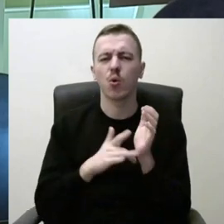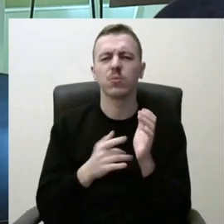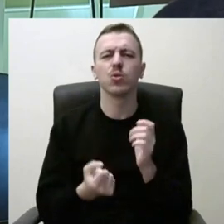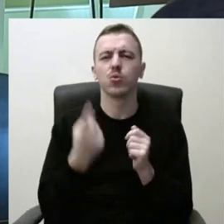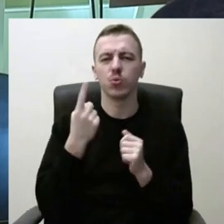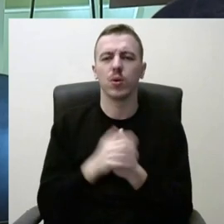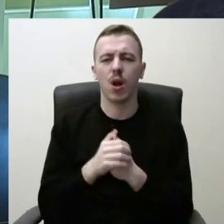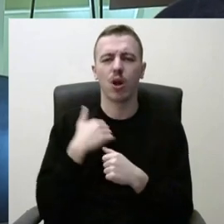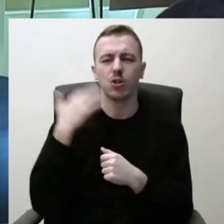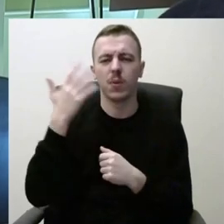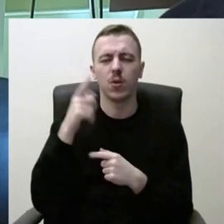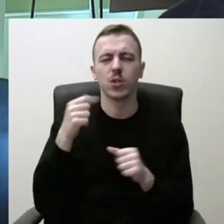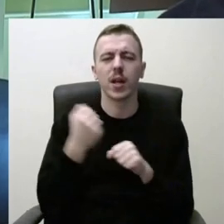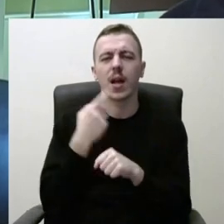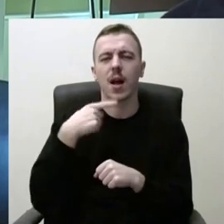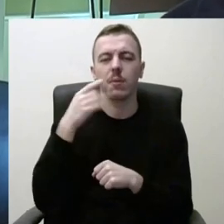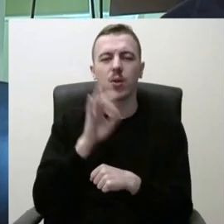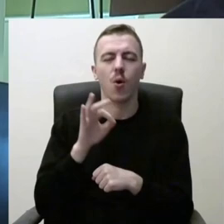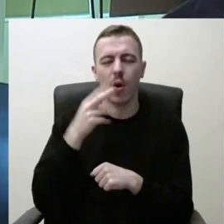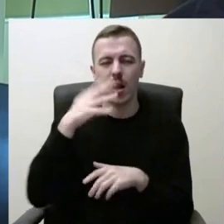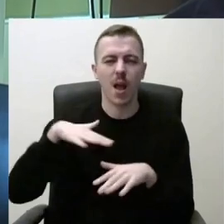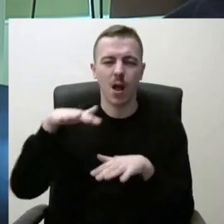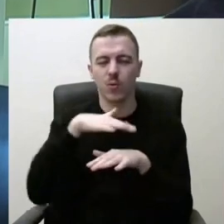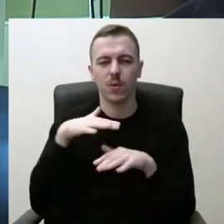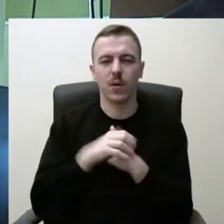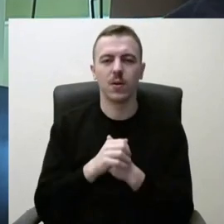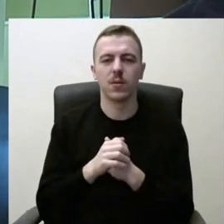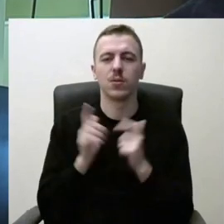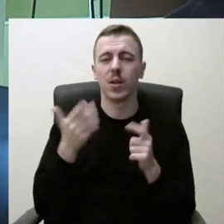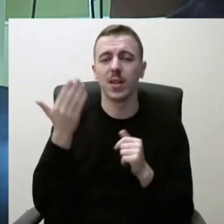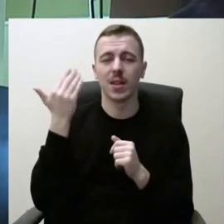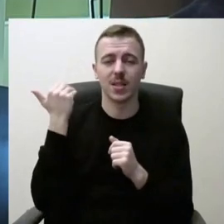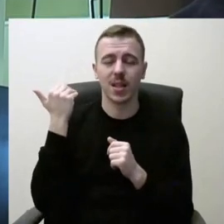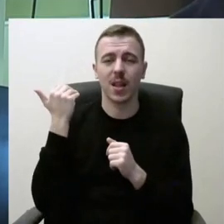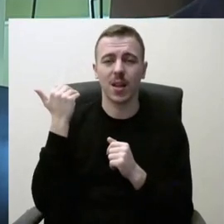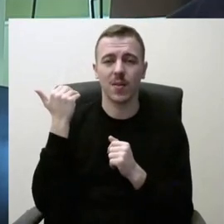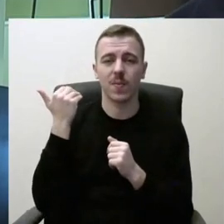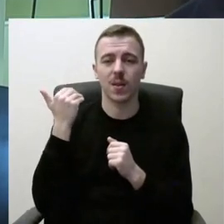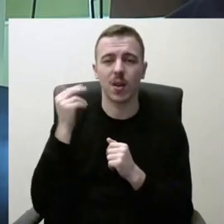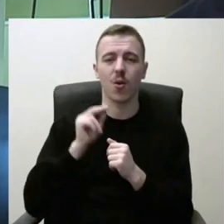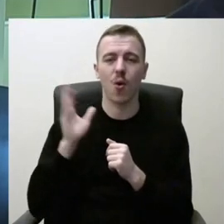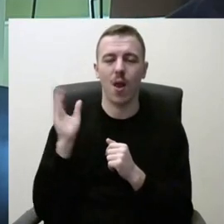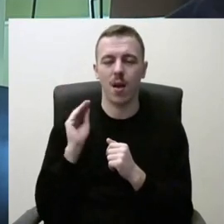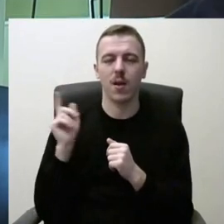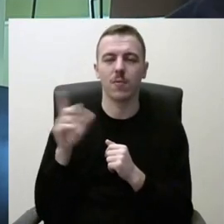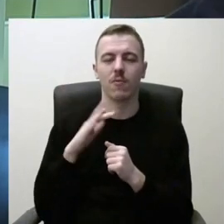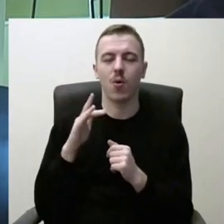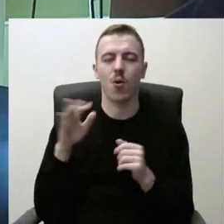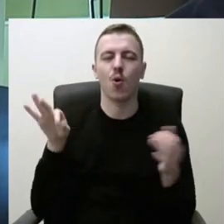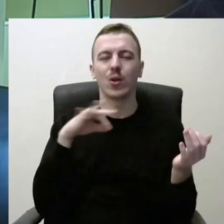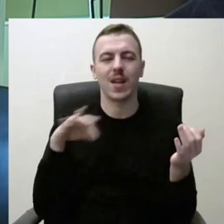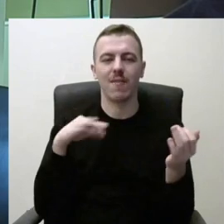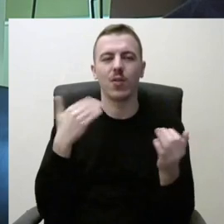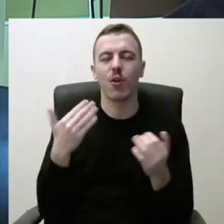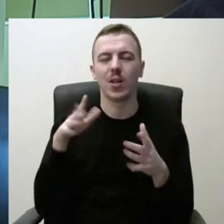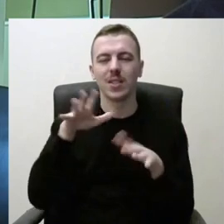Aš manau, čia reikia kalbėti visoje Lietuvoje iš esmės. Neseniai kolegų konservatorių Seime buvo